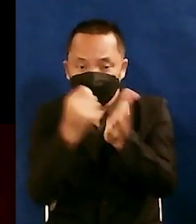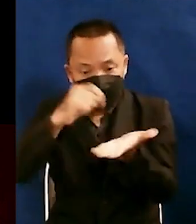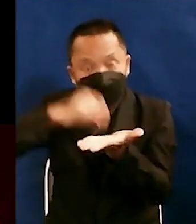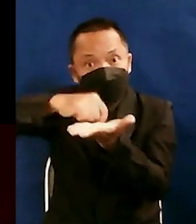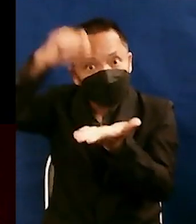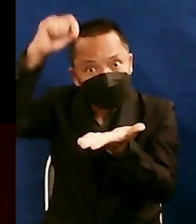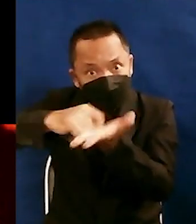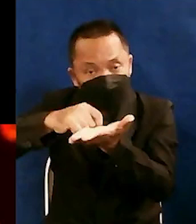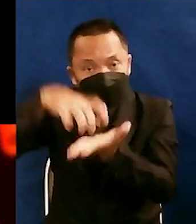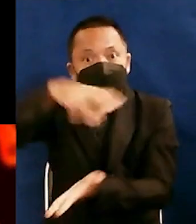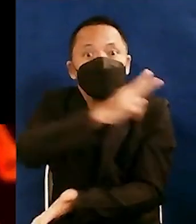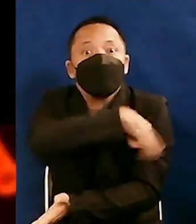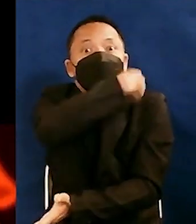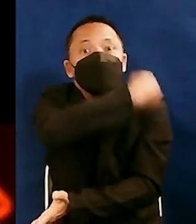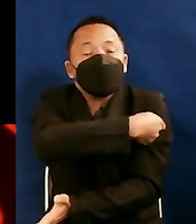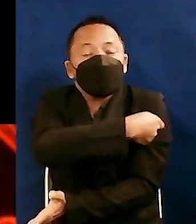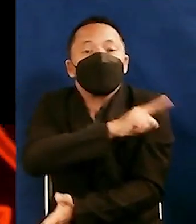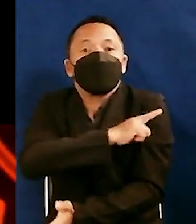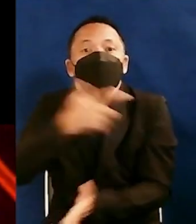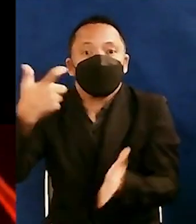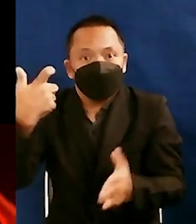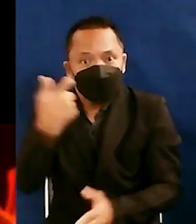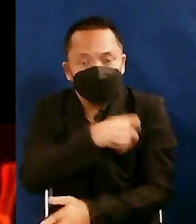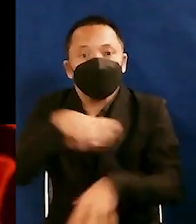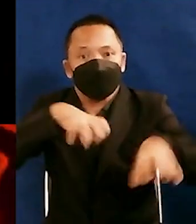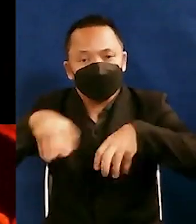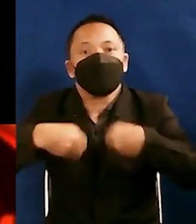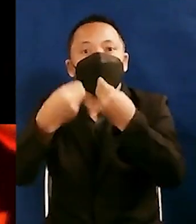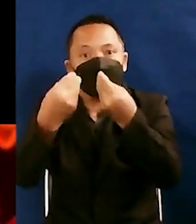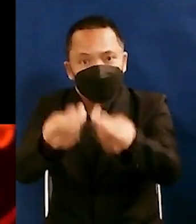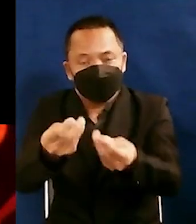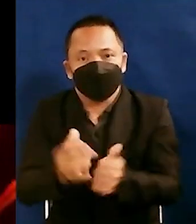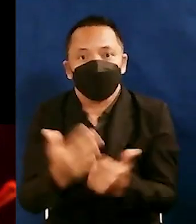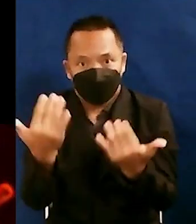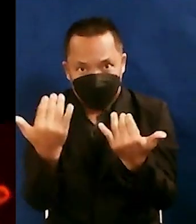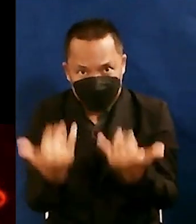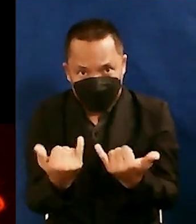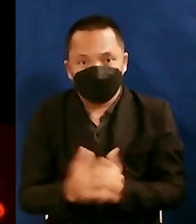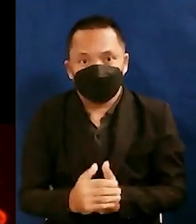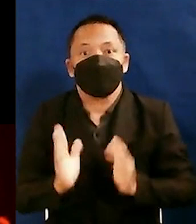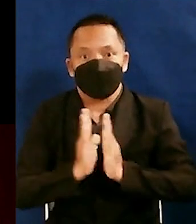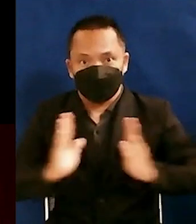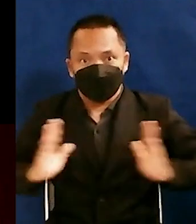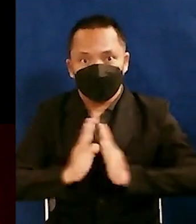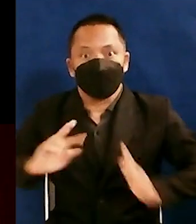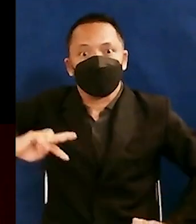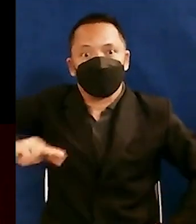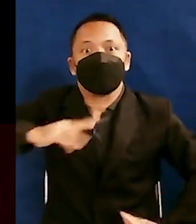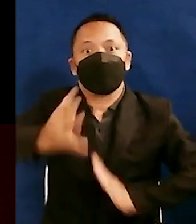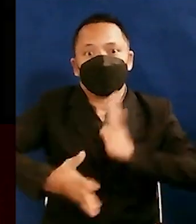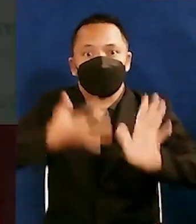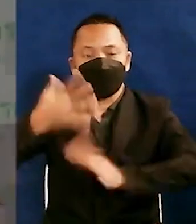เซ็นนะคะทางโรงพยาบาลที่เป็นหน่วยฉีดวัคซีนก็จะดำเนินการให้ค่ะในวันนี้นะคะต้องขอขอบพระคุณล่ามภาษ